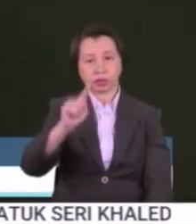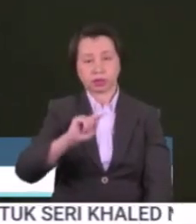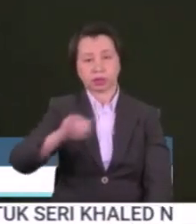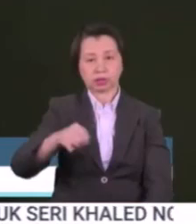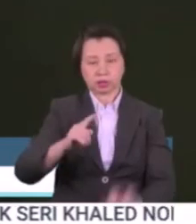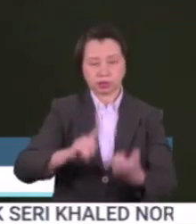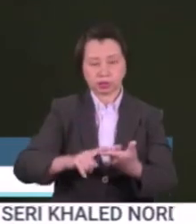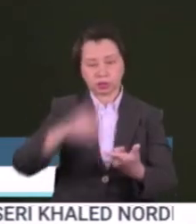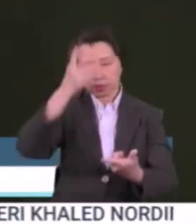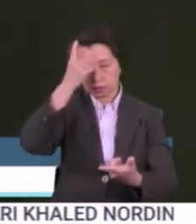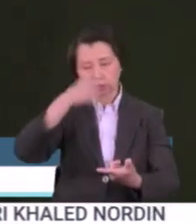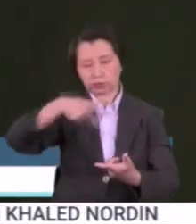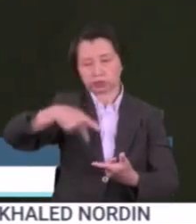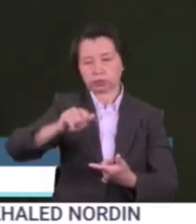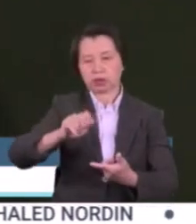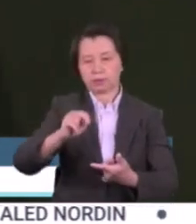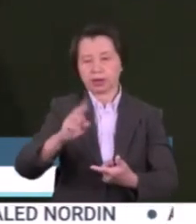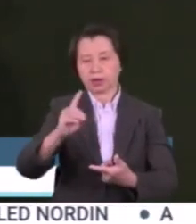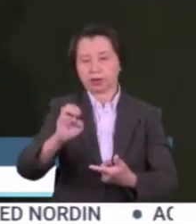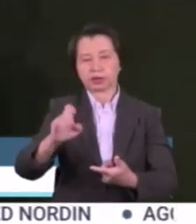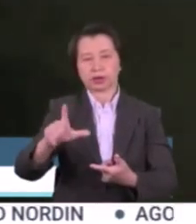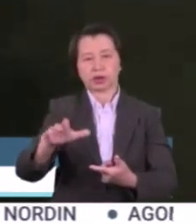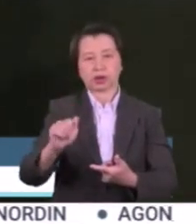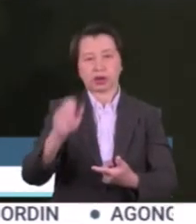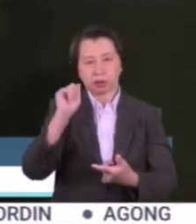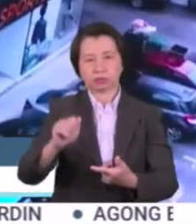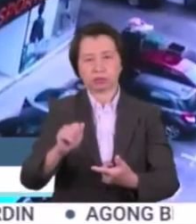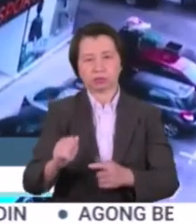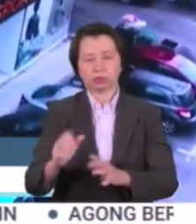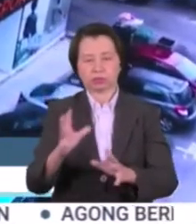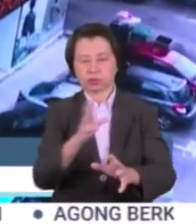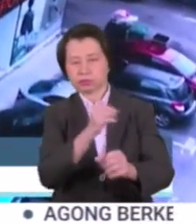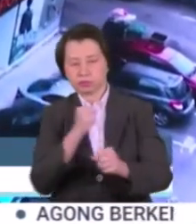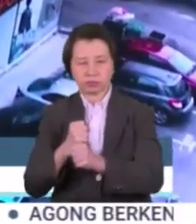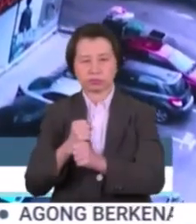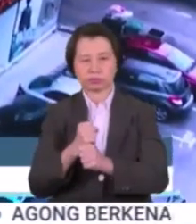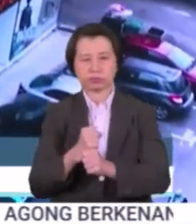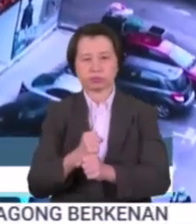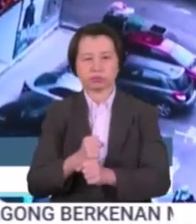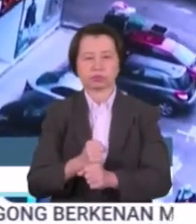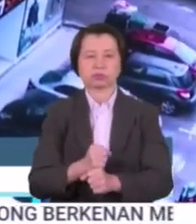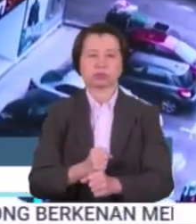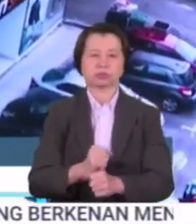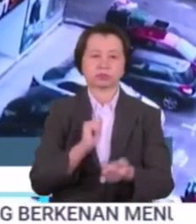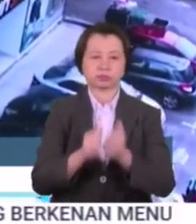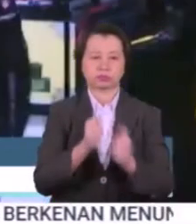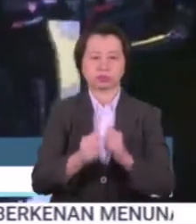dan Ratu terjun Datuk pandalela rinong akan bangkit merebut tiket ke sukan olimpik Paris